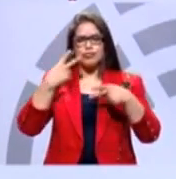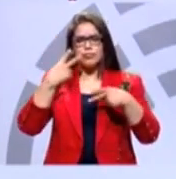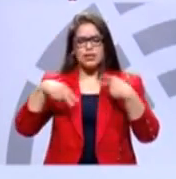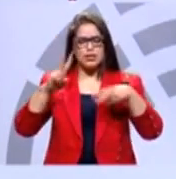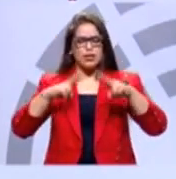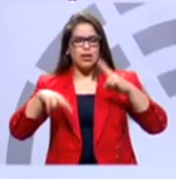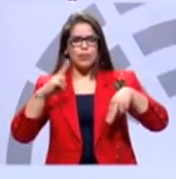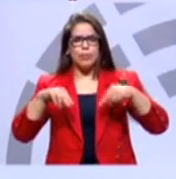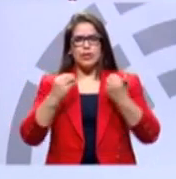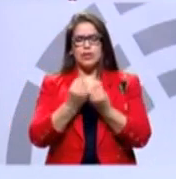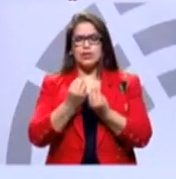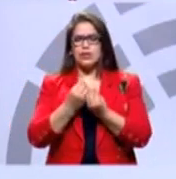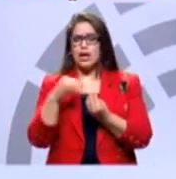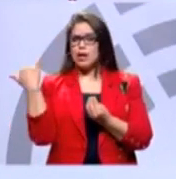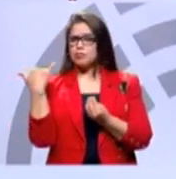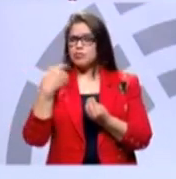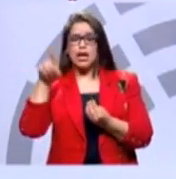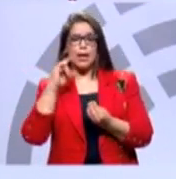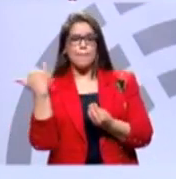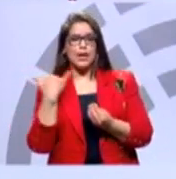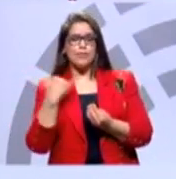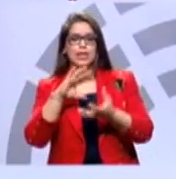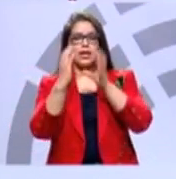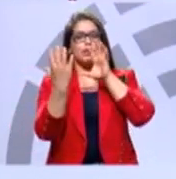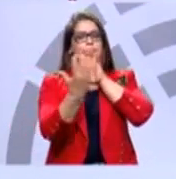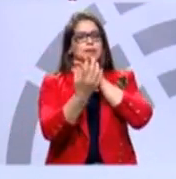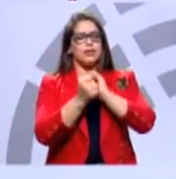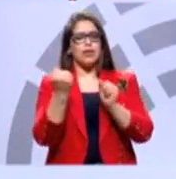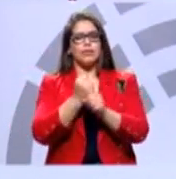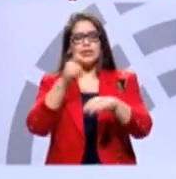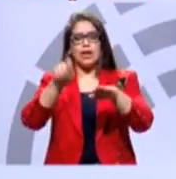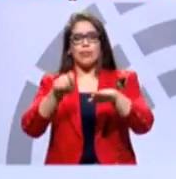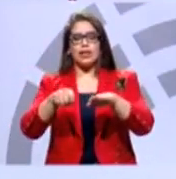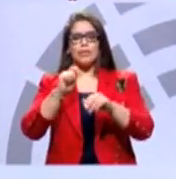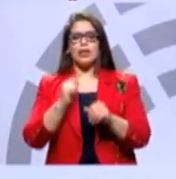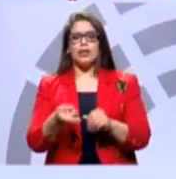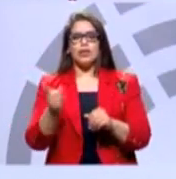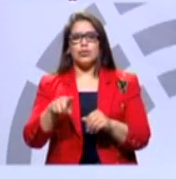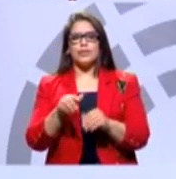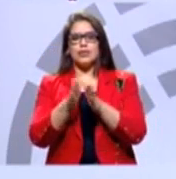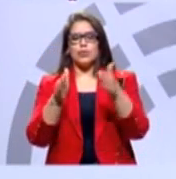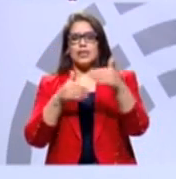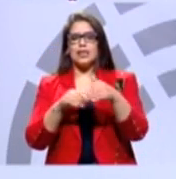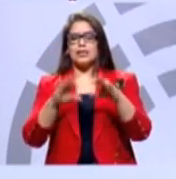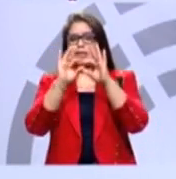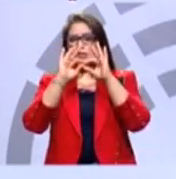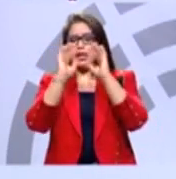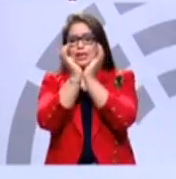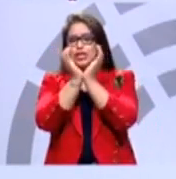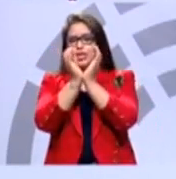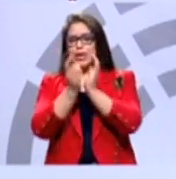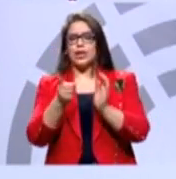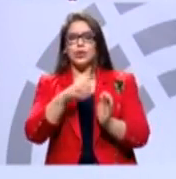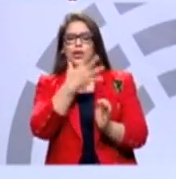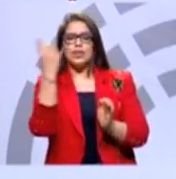الجغرافي المهم لذلك سنعمل سويا على احداث محكمه ناحيه والصناديق الاجتماعيه ووحده